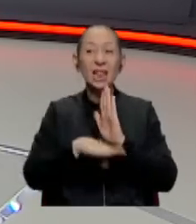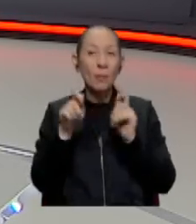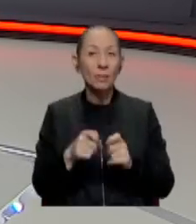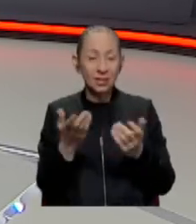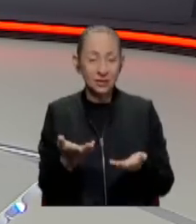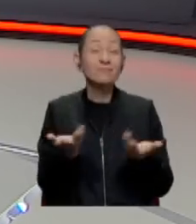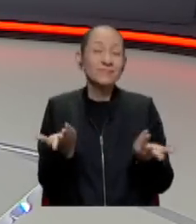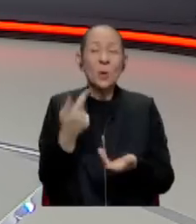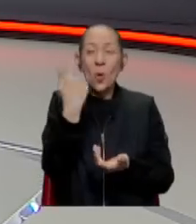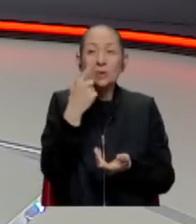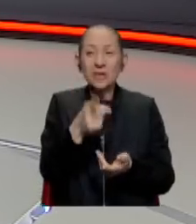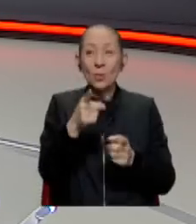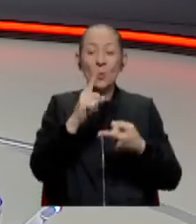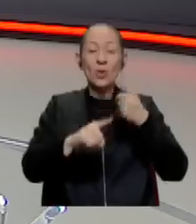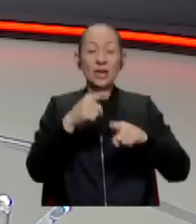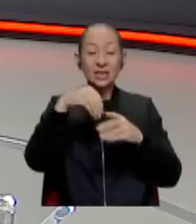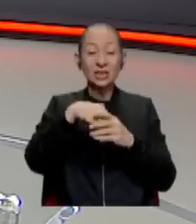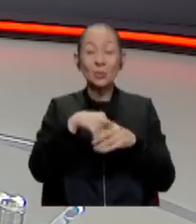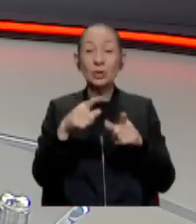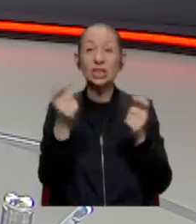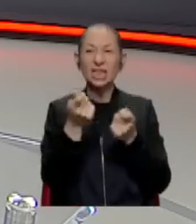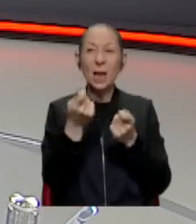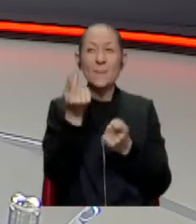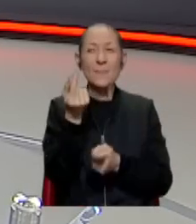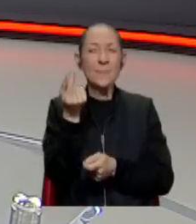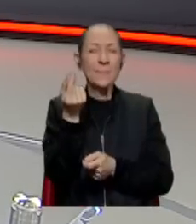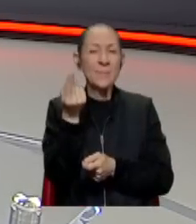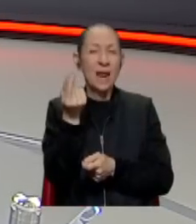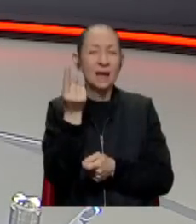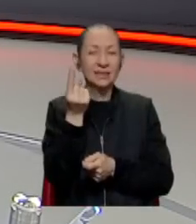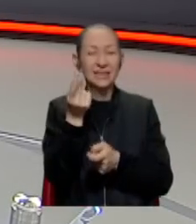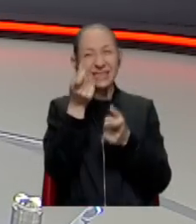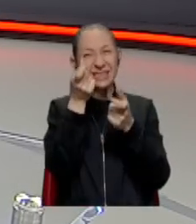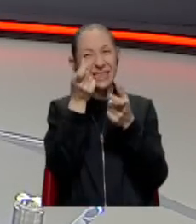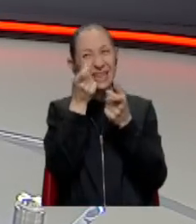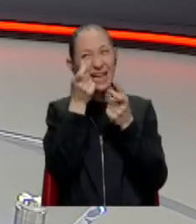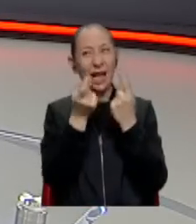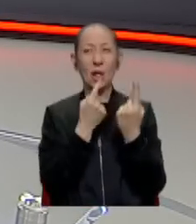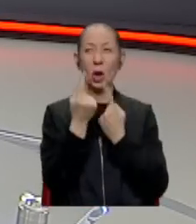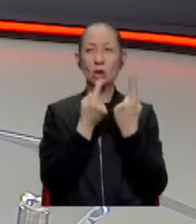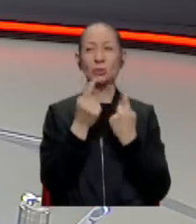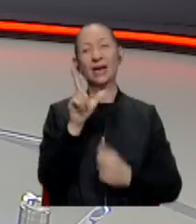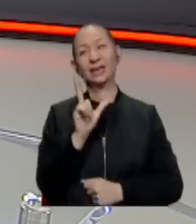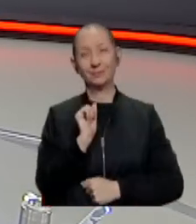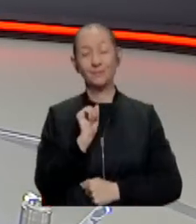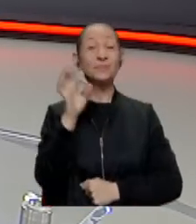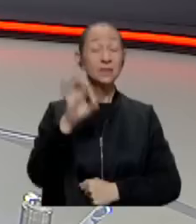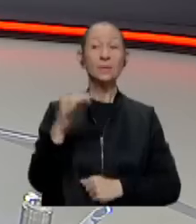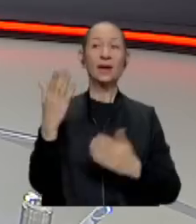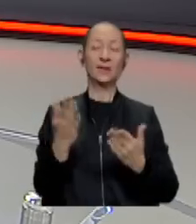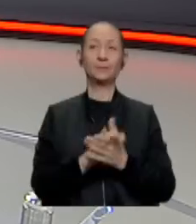İşte o yüzden bu Siyasette bu işlere biraz dikkatli konuşup yaklaşmak lazım Şimdi